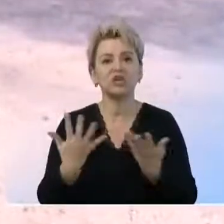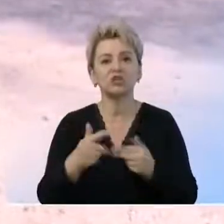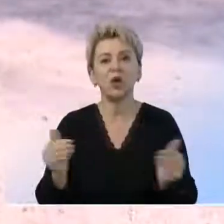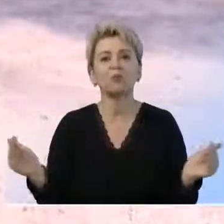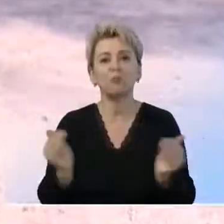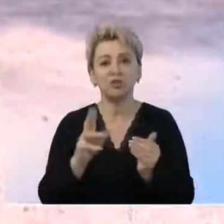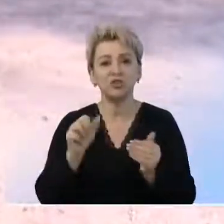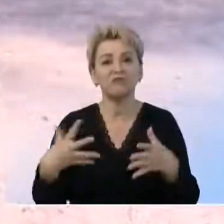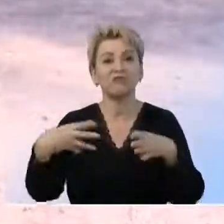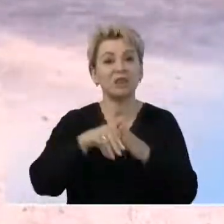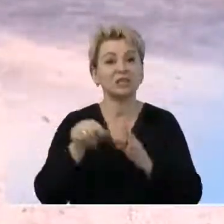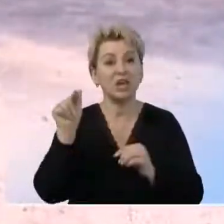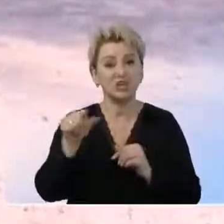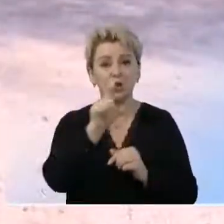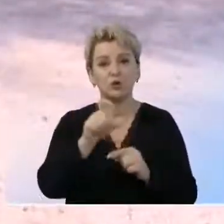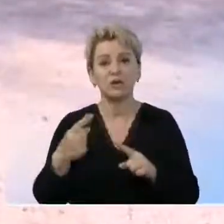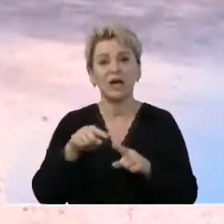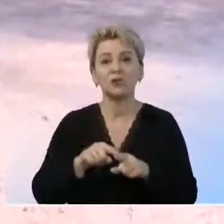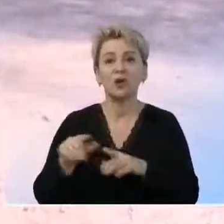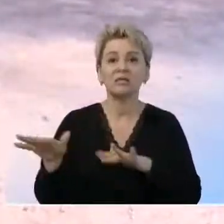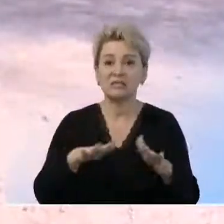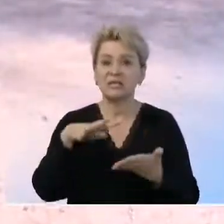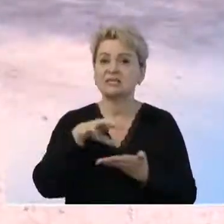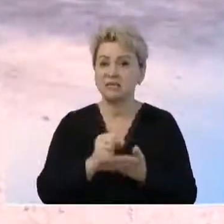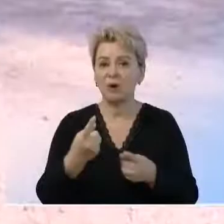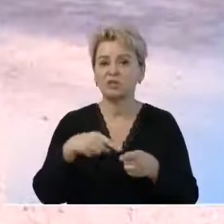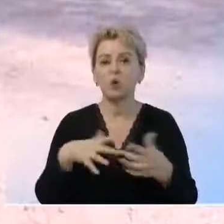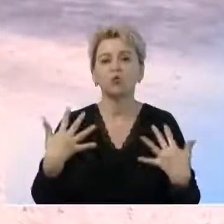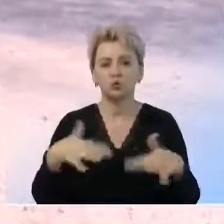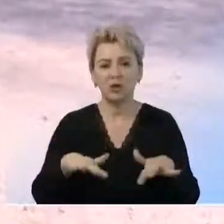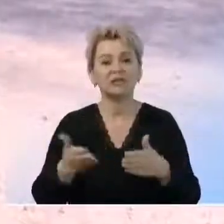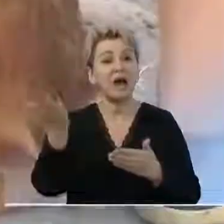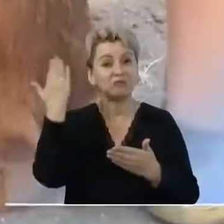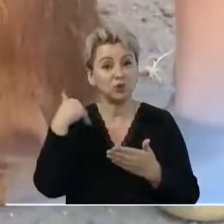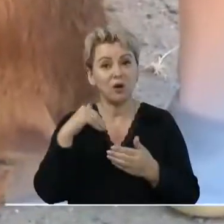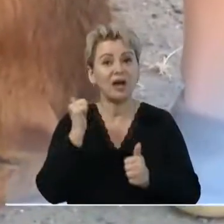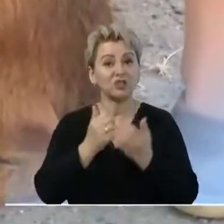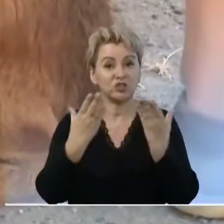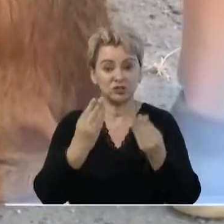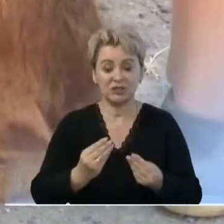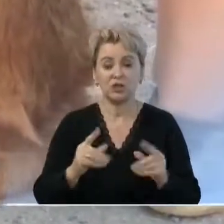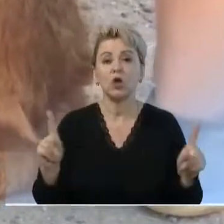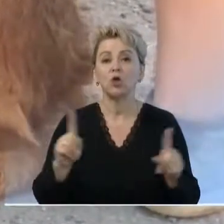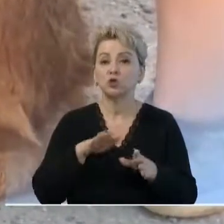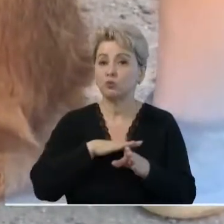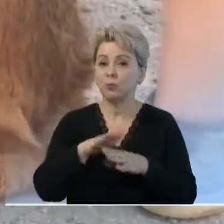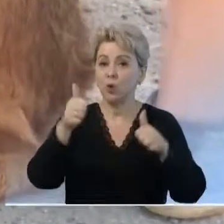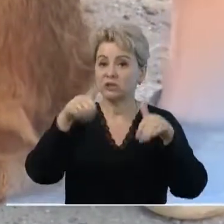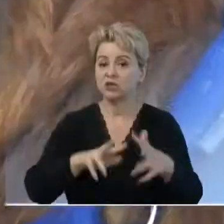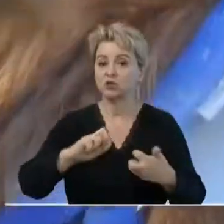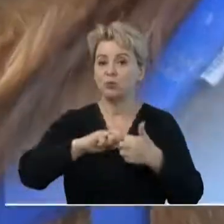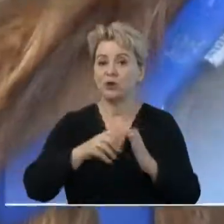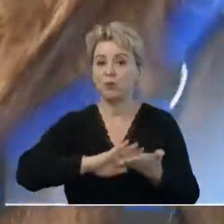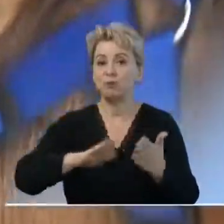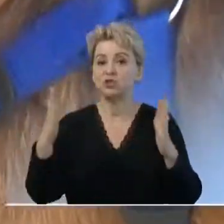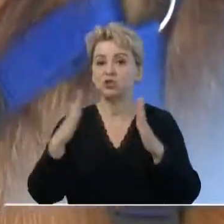чем вклад этих людей, которые здесь вот просто занимаются этим уже давно, изо дня в день. Чтобы полностью решить проблему